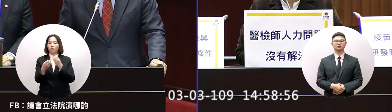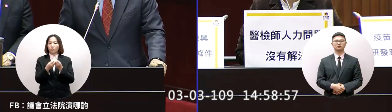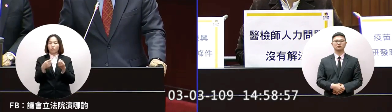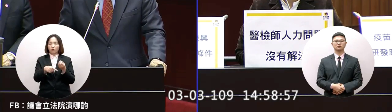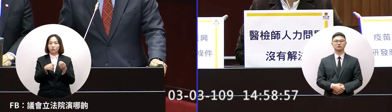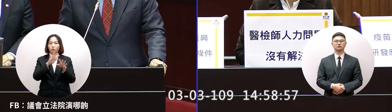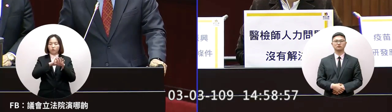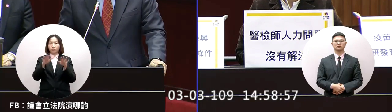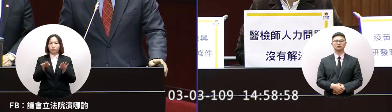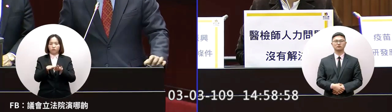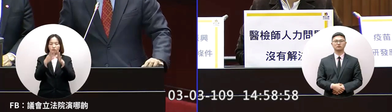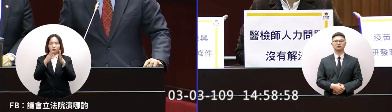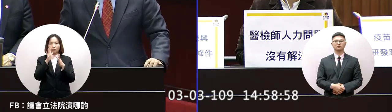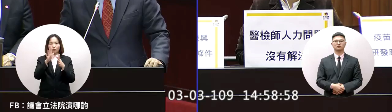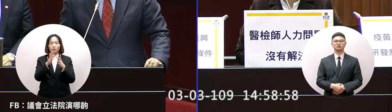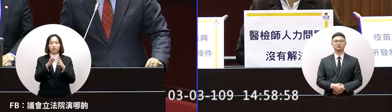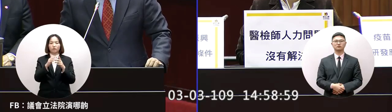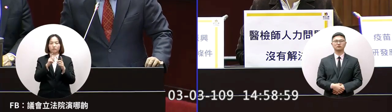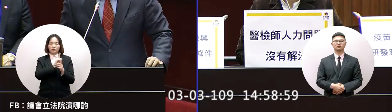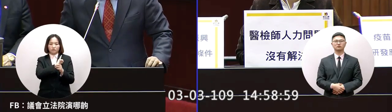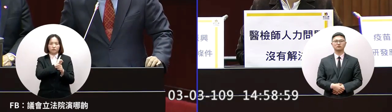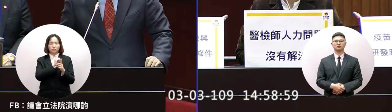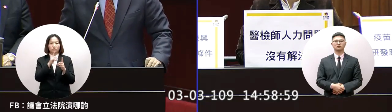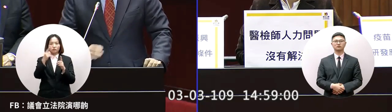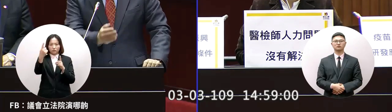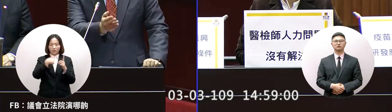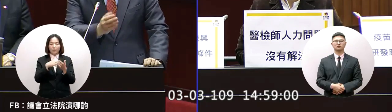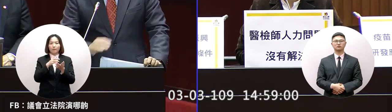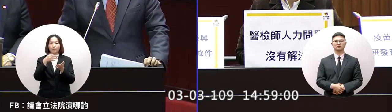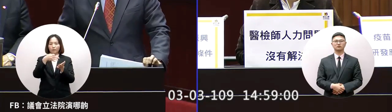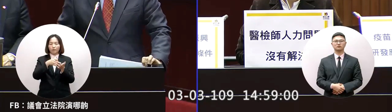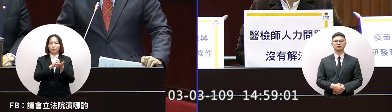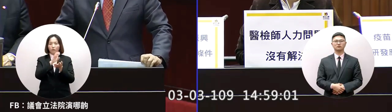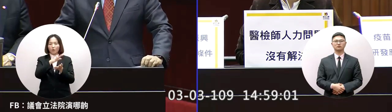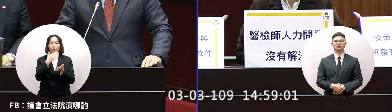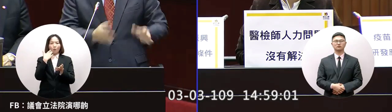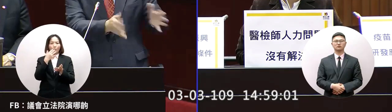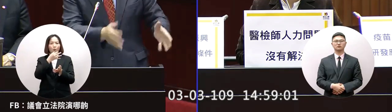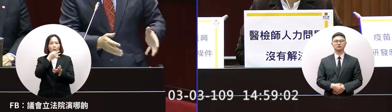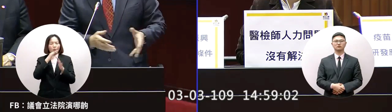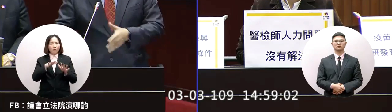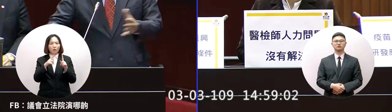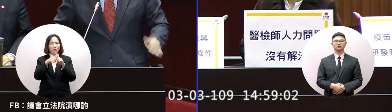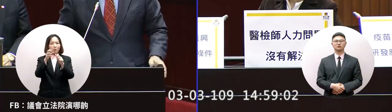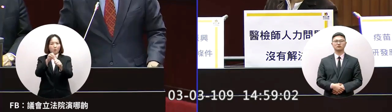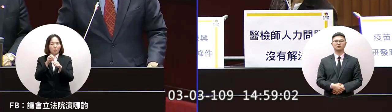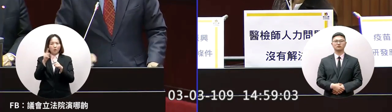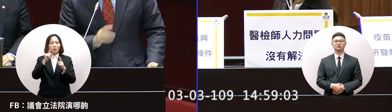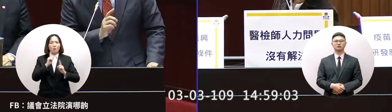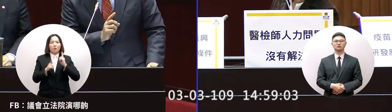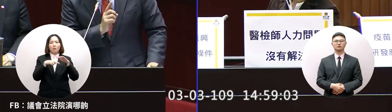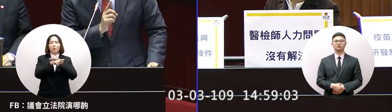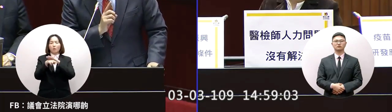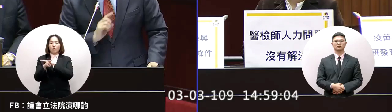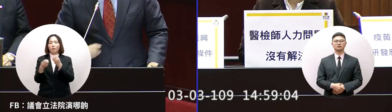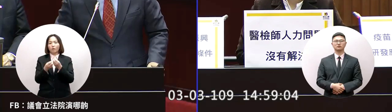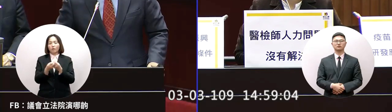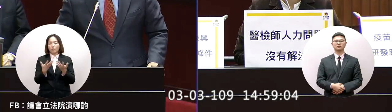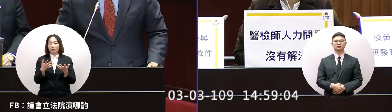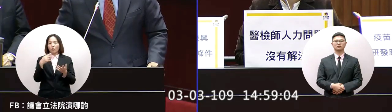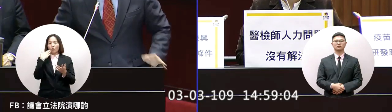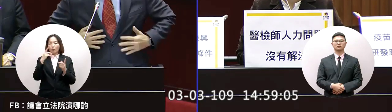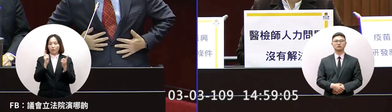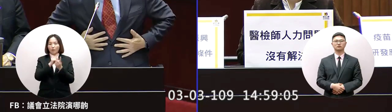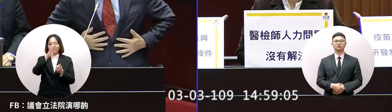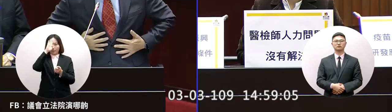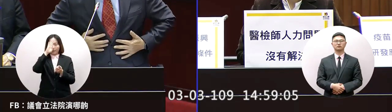然在启动相关的自行到案。好，都刚刚我们怕说，现在哪要跟你来行，我没照。事实上，如果他是生